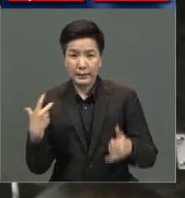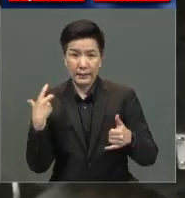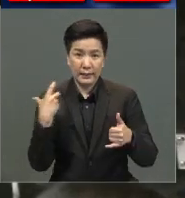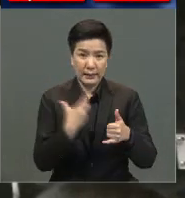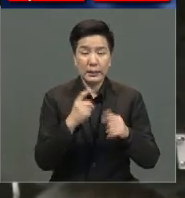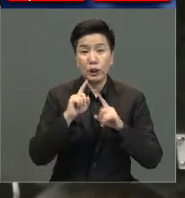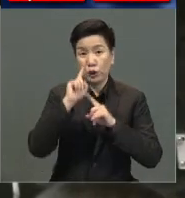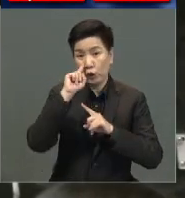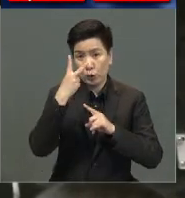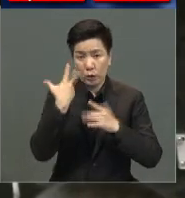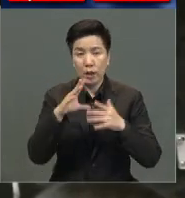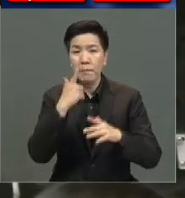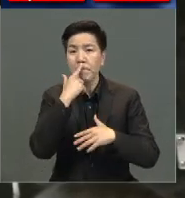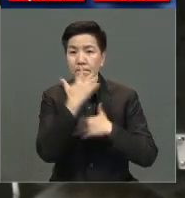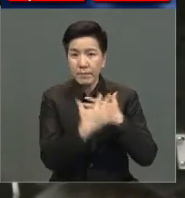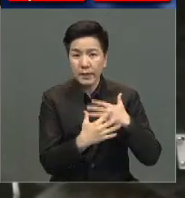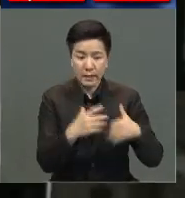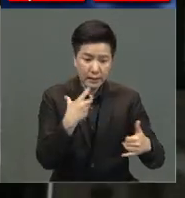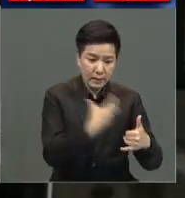ทางด้านนายแพทย์สิริฤกษ์ทรงศิริทรงวิไลครับส่งศรีวิไลเลขาธิการวชก็บอกครับว่าหลังจากฉีดวัคซีนเข็มที่2